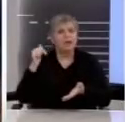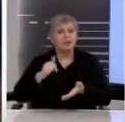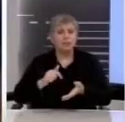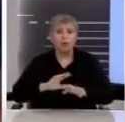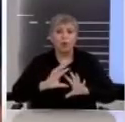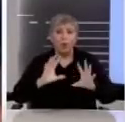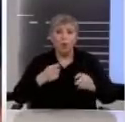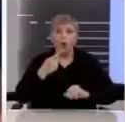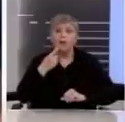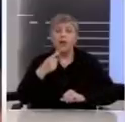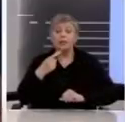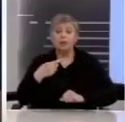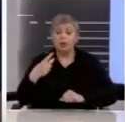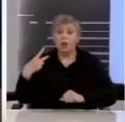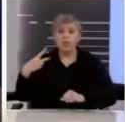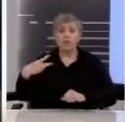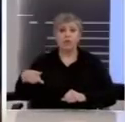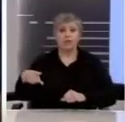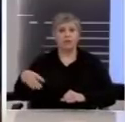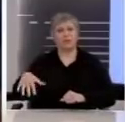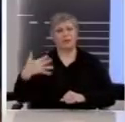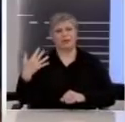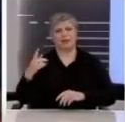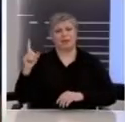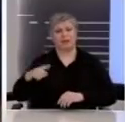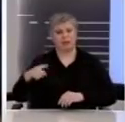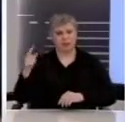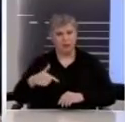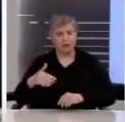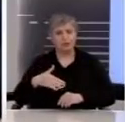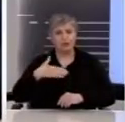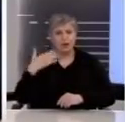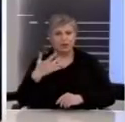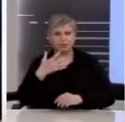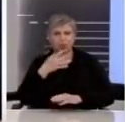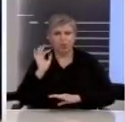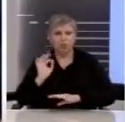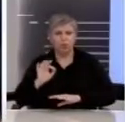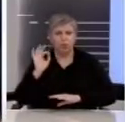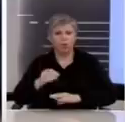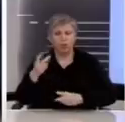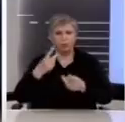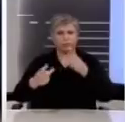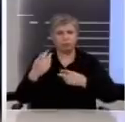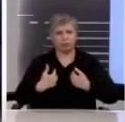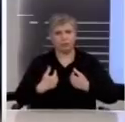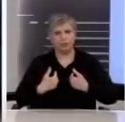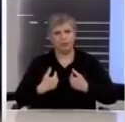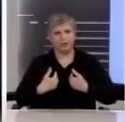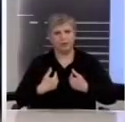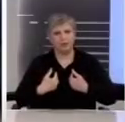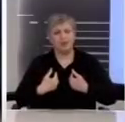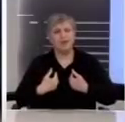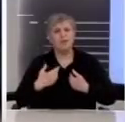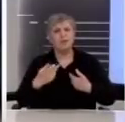στηρίξει 15 μέρες τώρα όλη αυτή τη σπέκουλα και τη λασπολογία, εσείς ήρθατε εδώ με